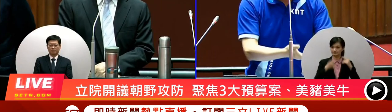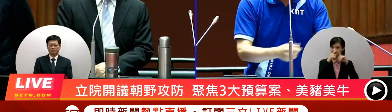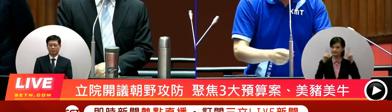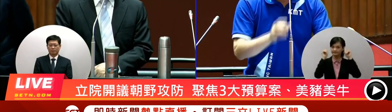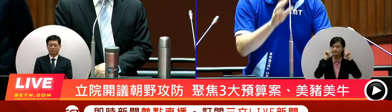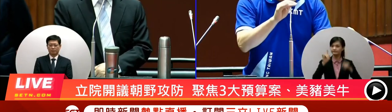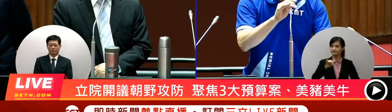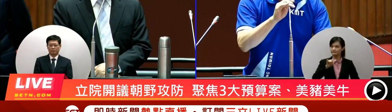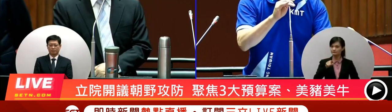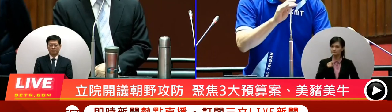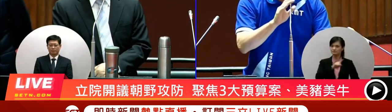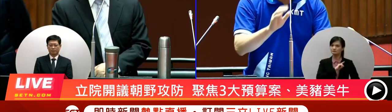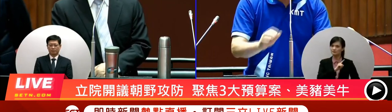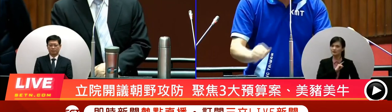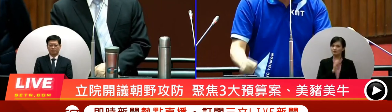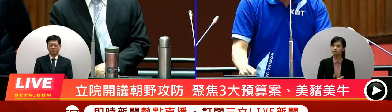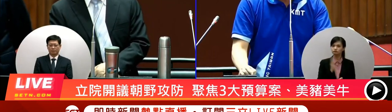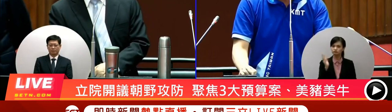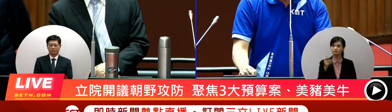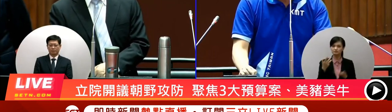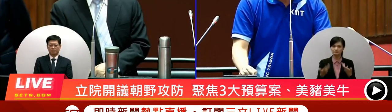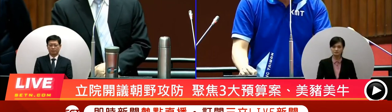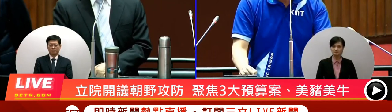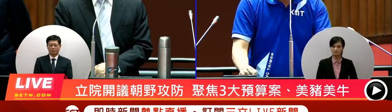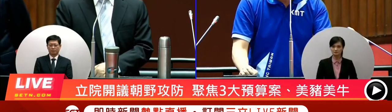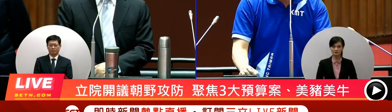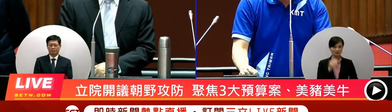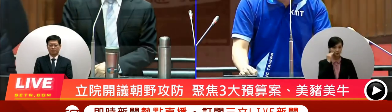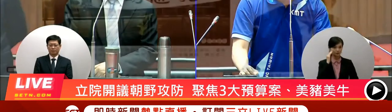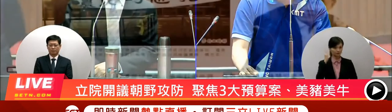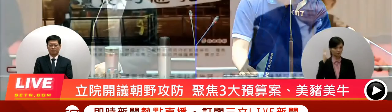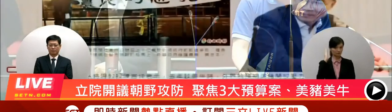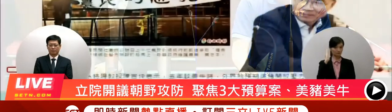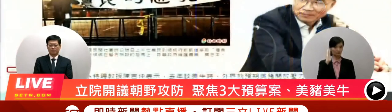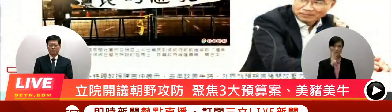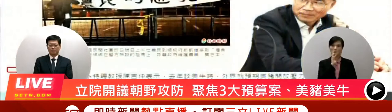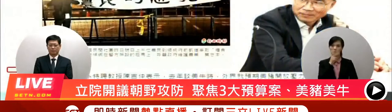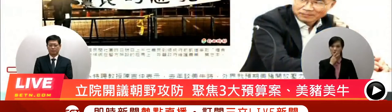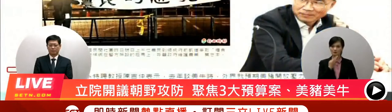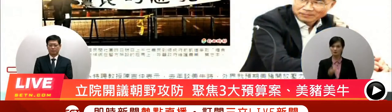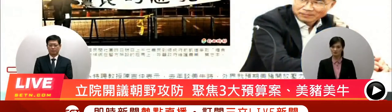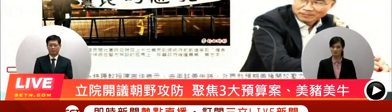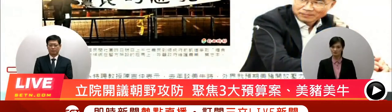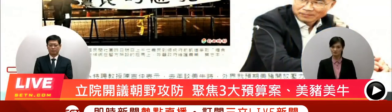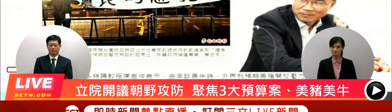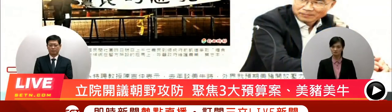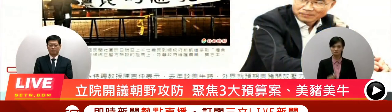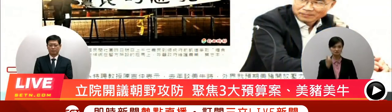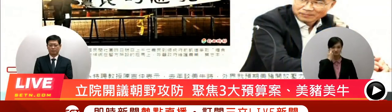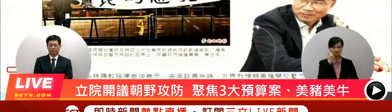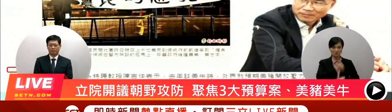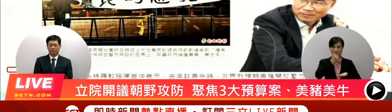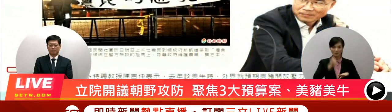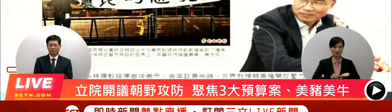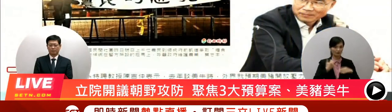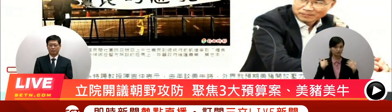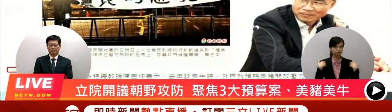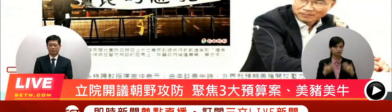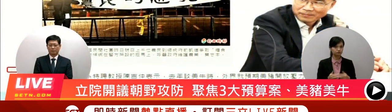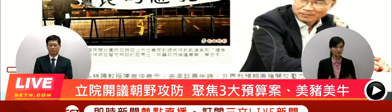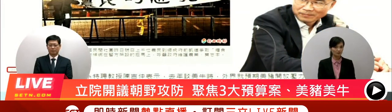你自己讲的话，如果政府违背承诺，要不要有人下台负责？什么承